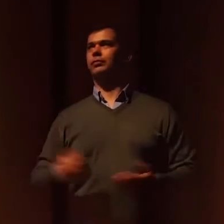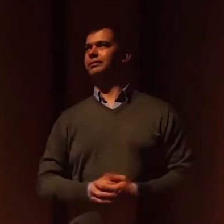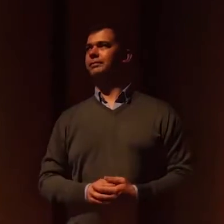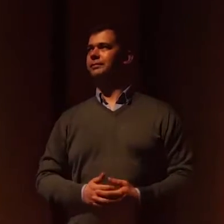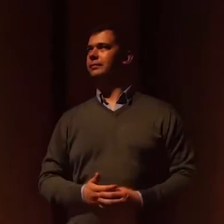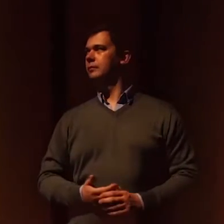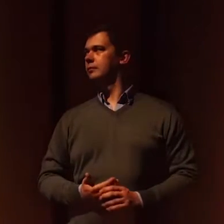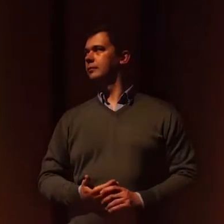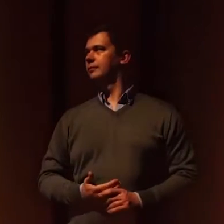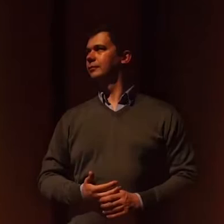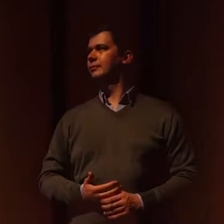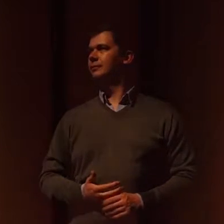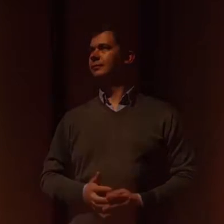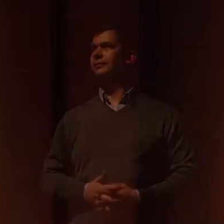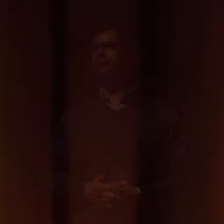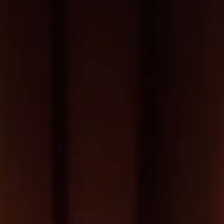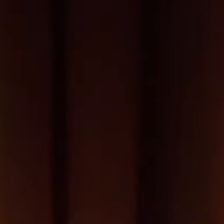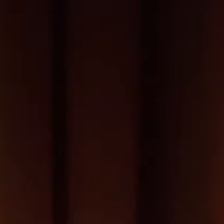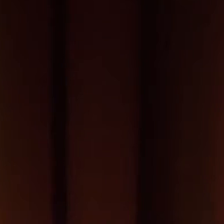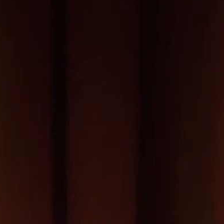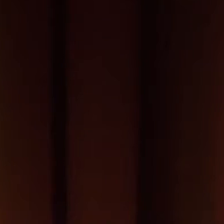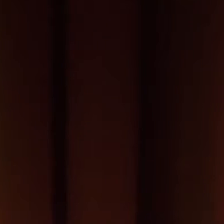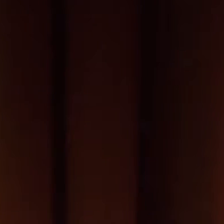chwilę porozmawiać